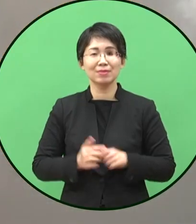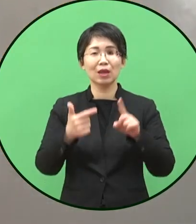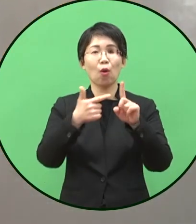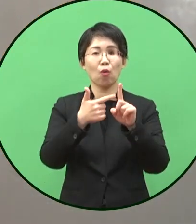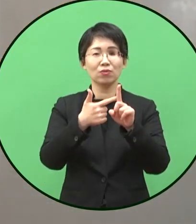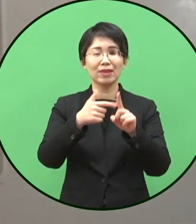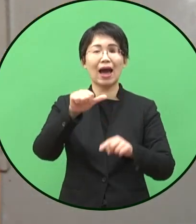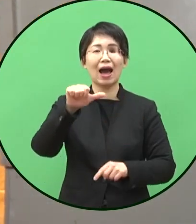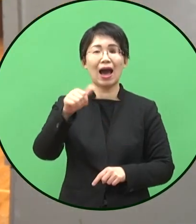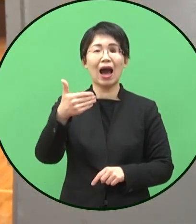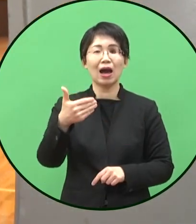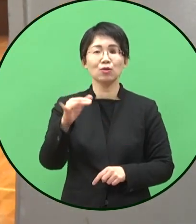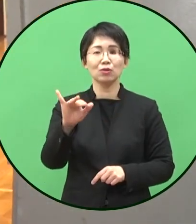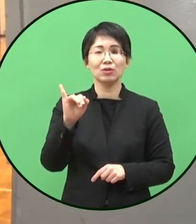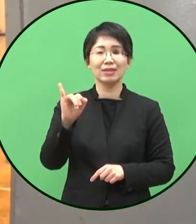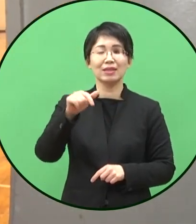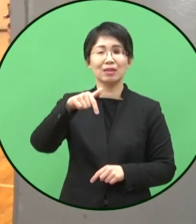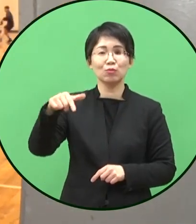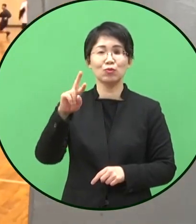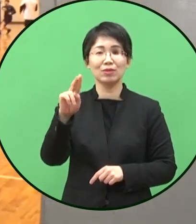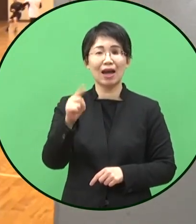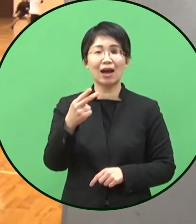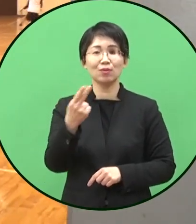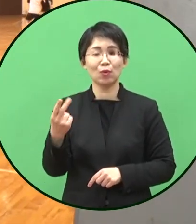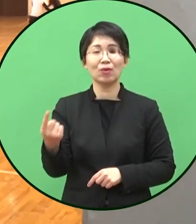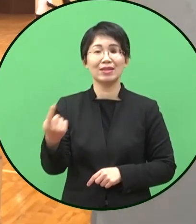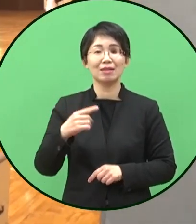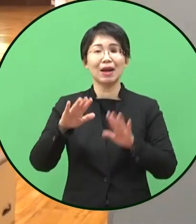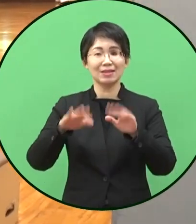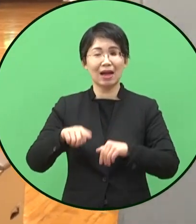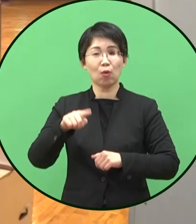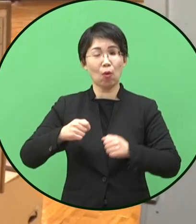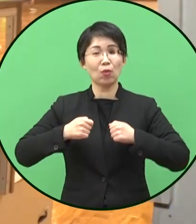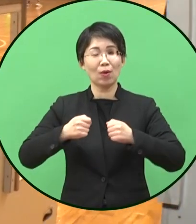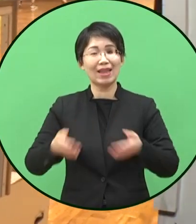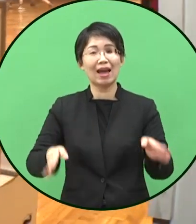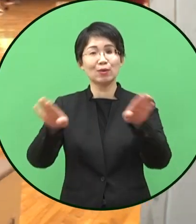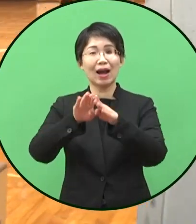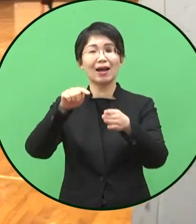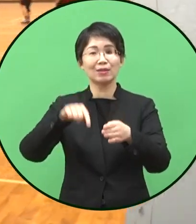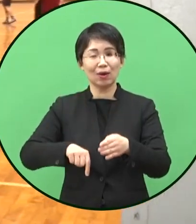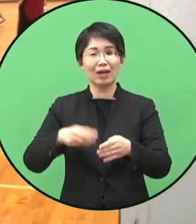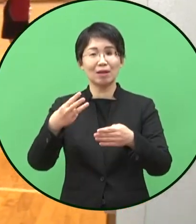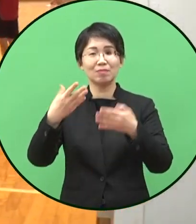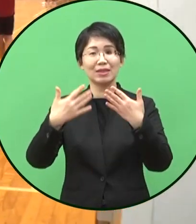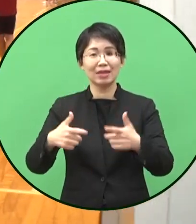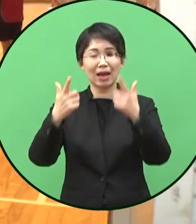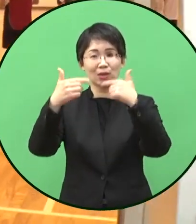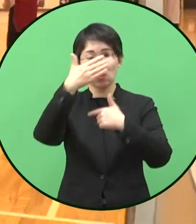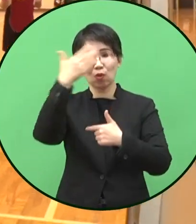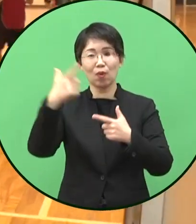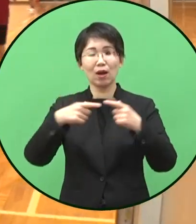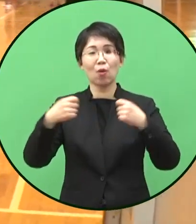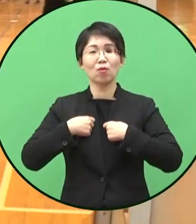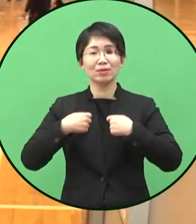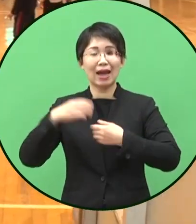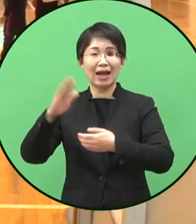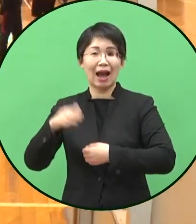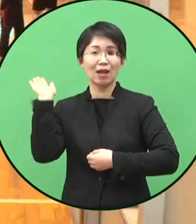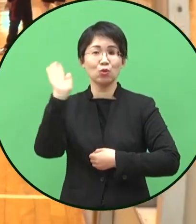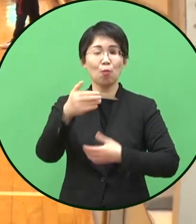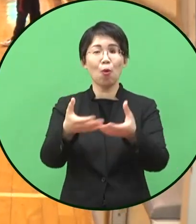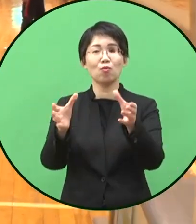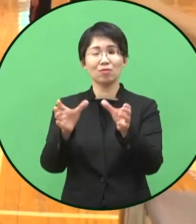ホンダアクティブランドにやってきました。この体育館の中で三重とコアコ国体ハンドボールの選手たちが練習しているそうなんです